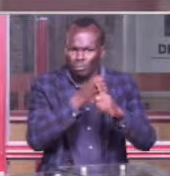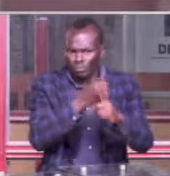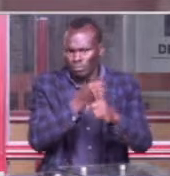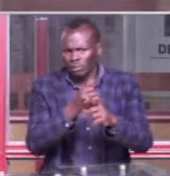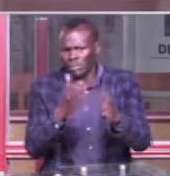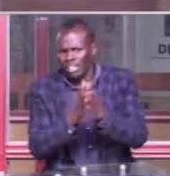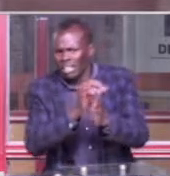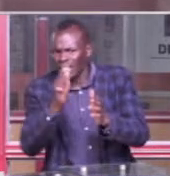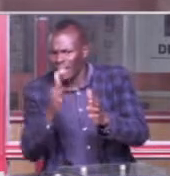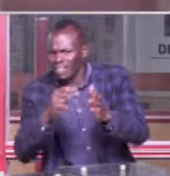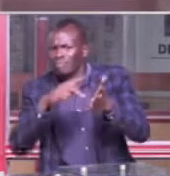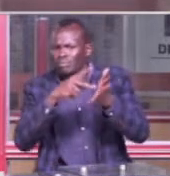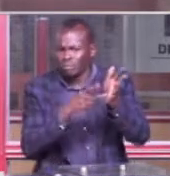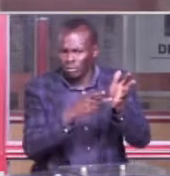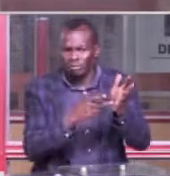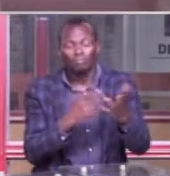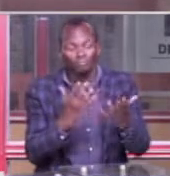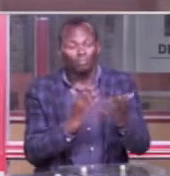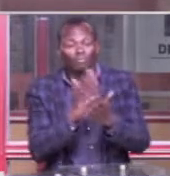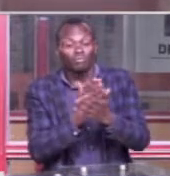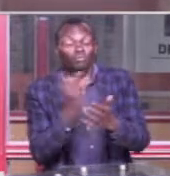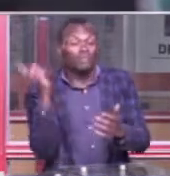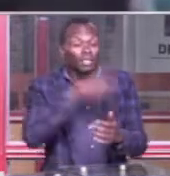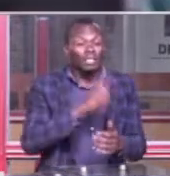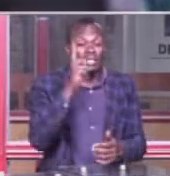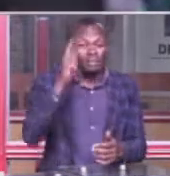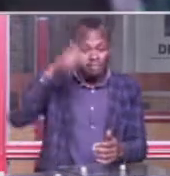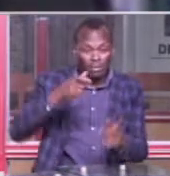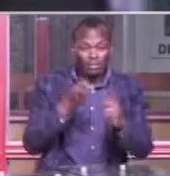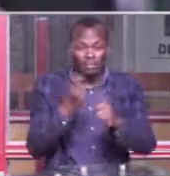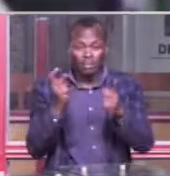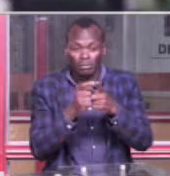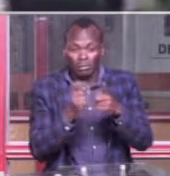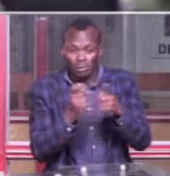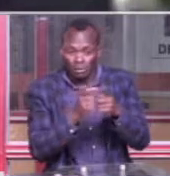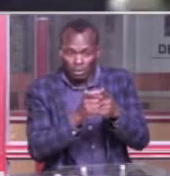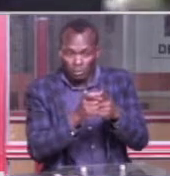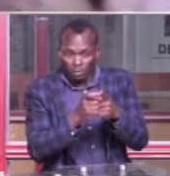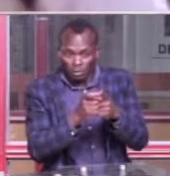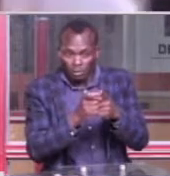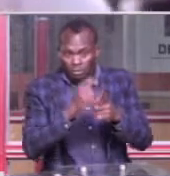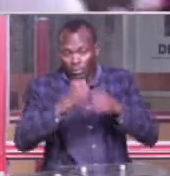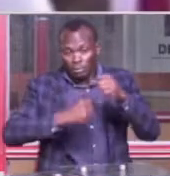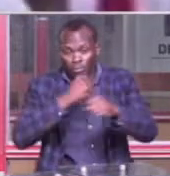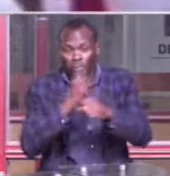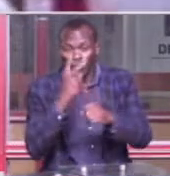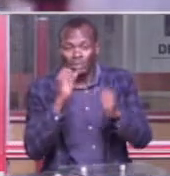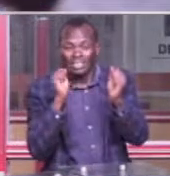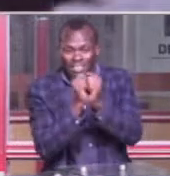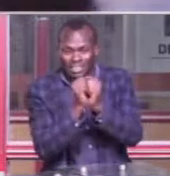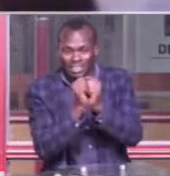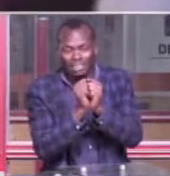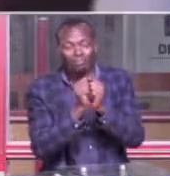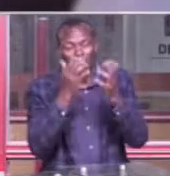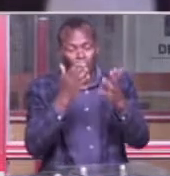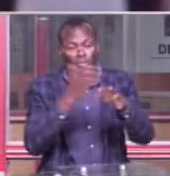Nga 17 omwezi gwa December mwaka 2012 Lutikko e Namembe yawuume yali omulabirizi mu kaseera ako, kitaffe mu Katonda Stanley